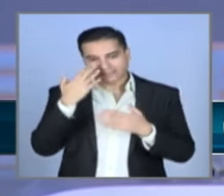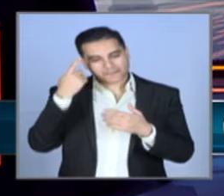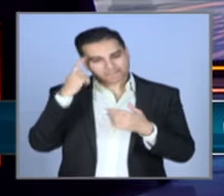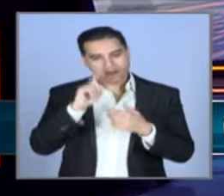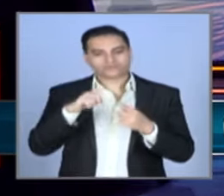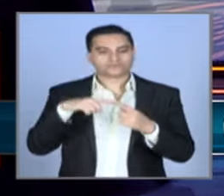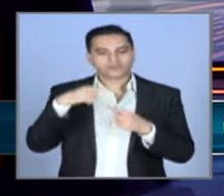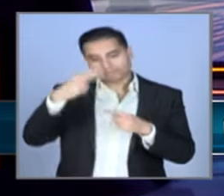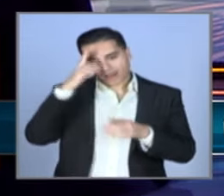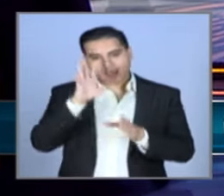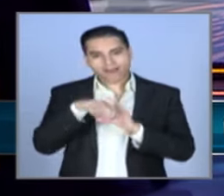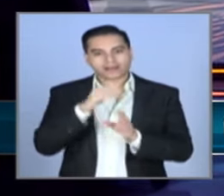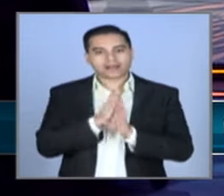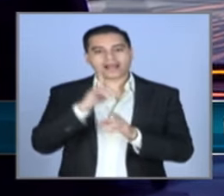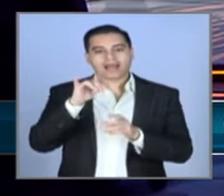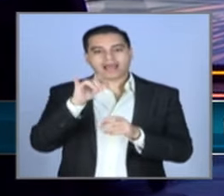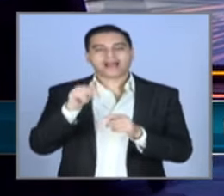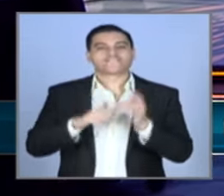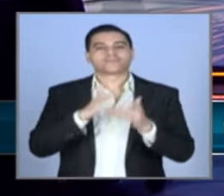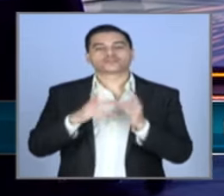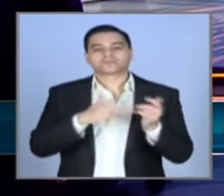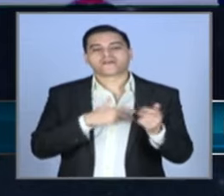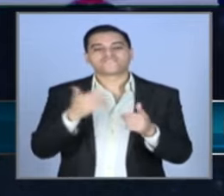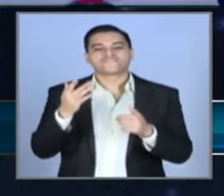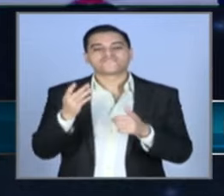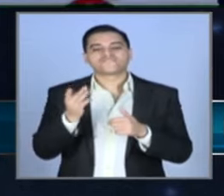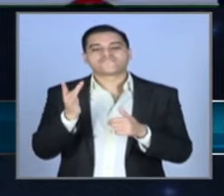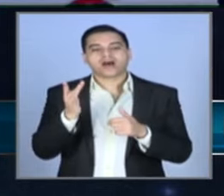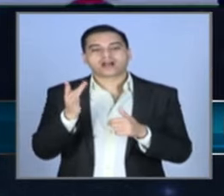الباص. من قامت بدور ليلى في مسلسل فرح ليلى؟